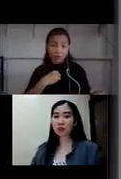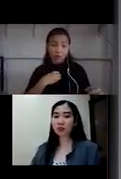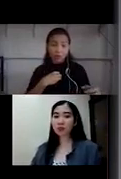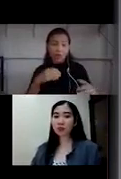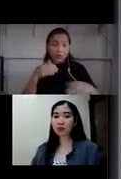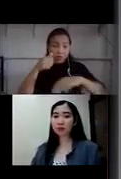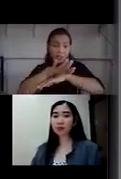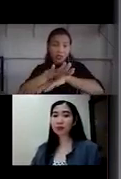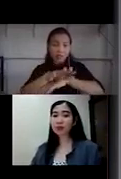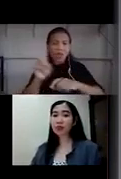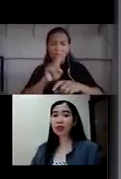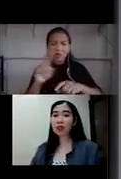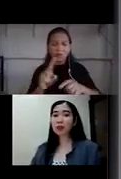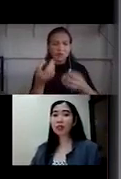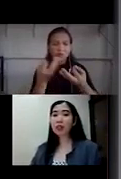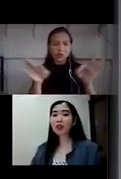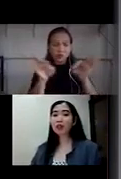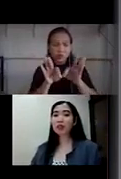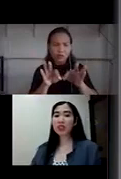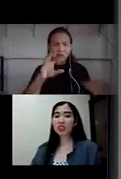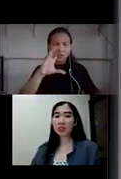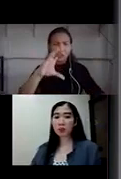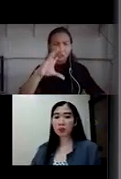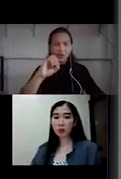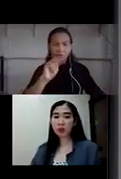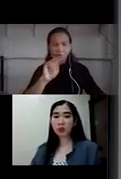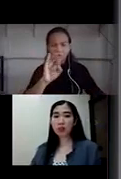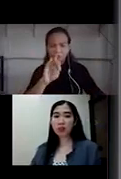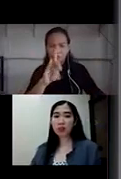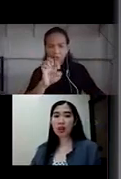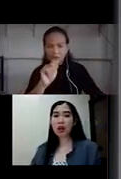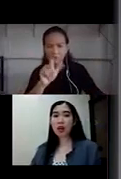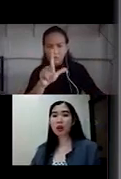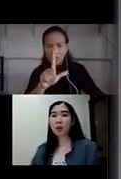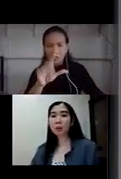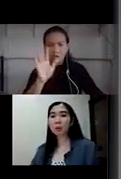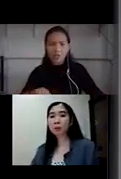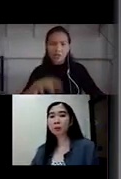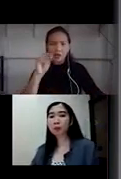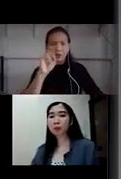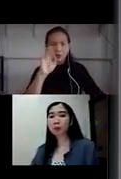mode? Pag po naka-confidential mode,